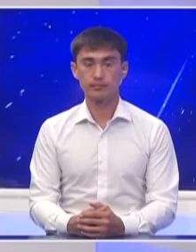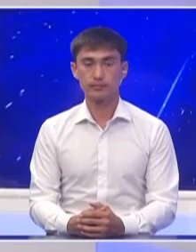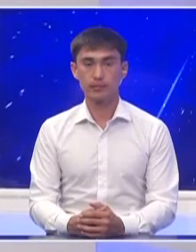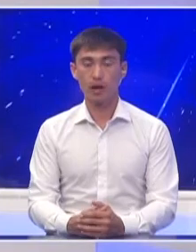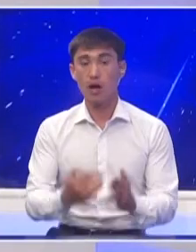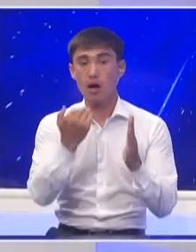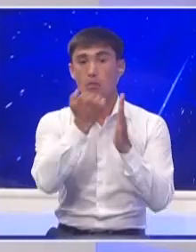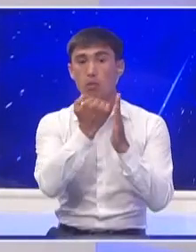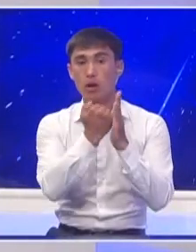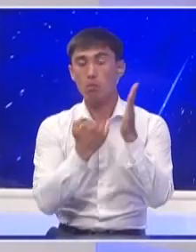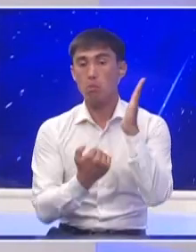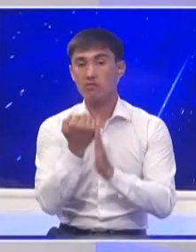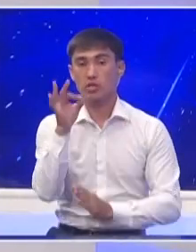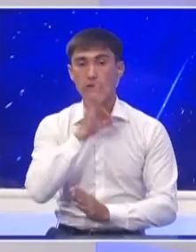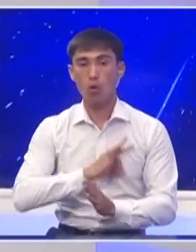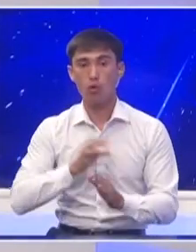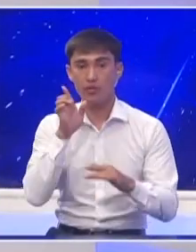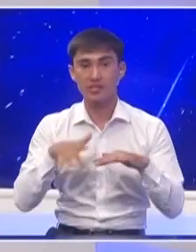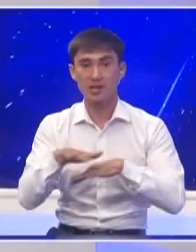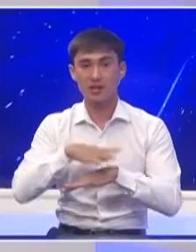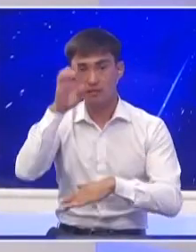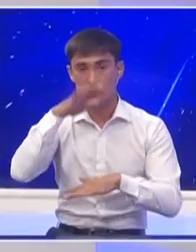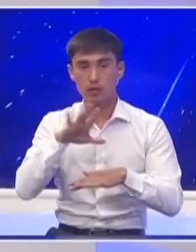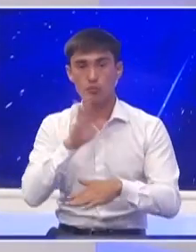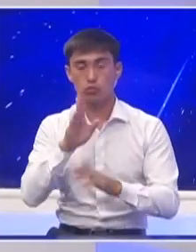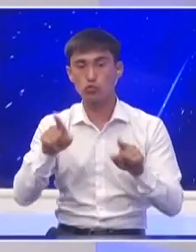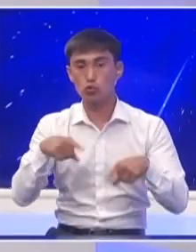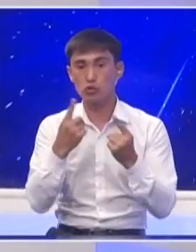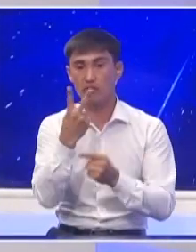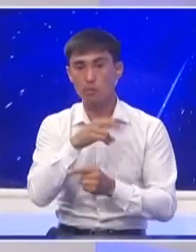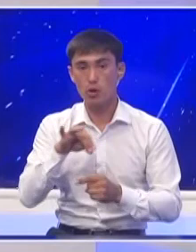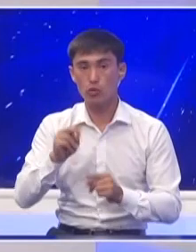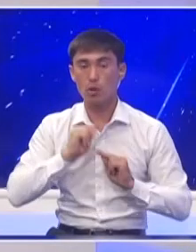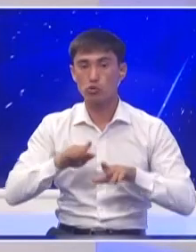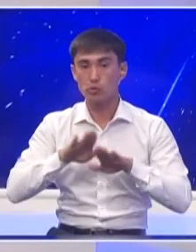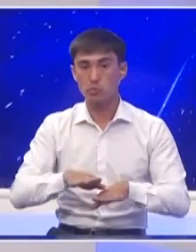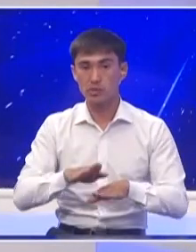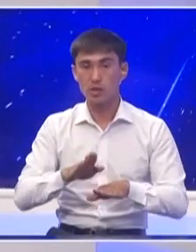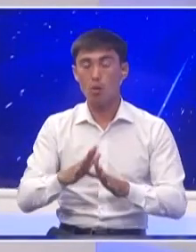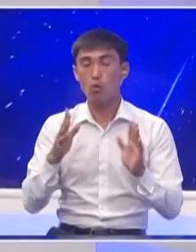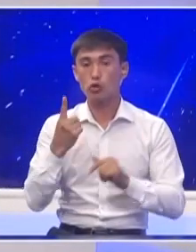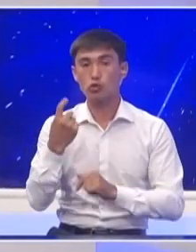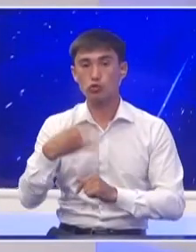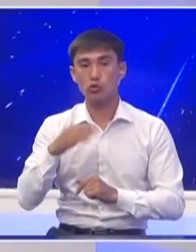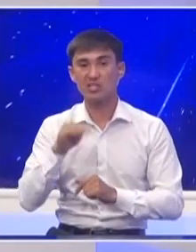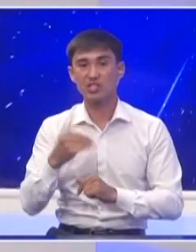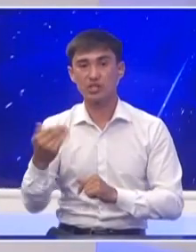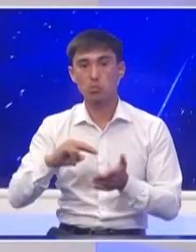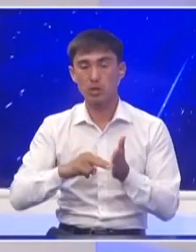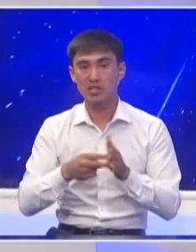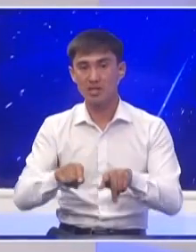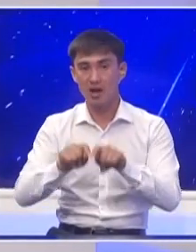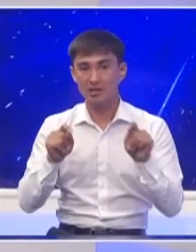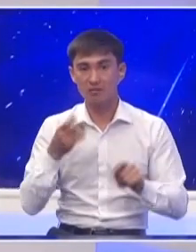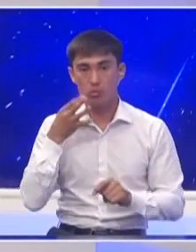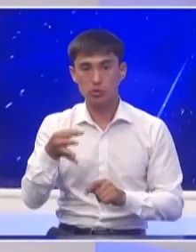В рамках программы повышения доходов населения в стране будет создано 2 миллиона рабочих мест. Более 140 тысяч из них планируется